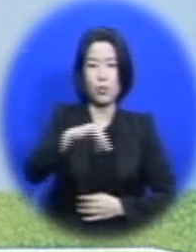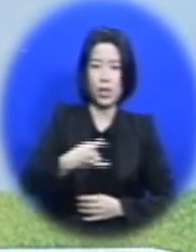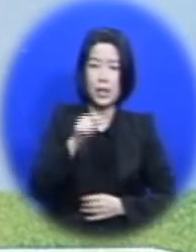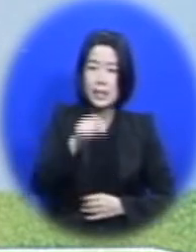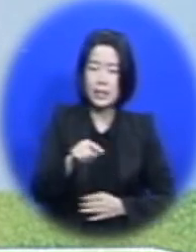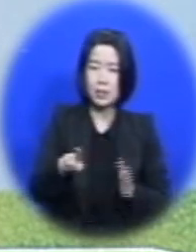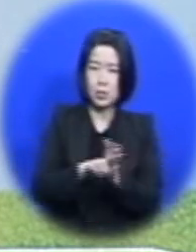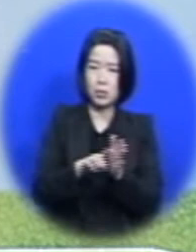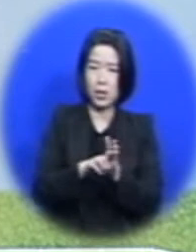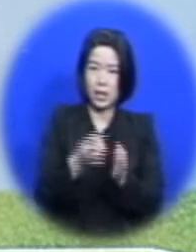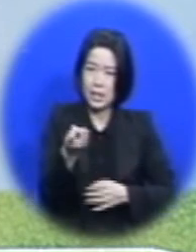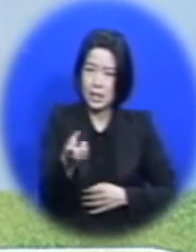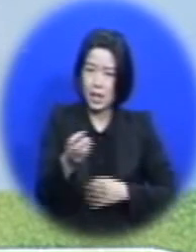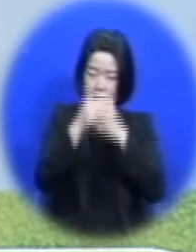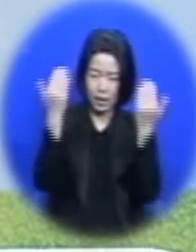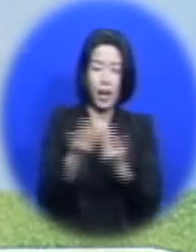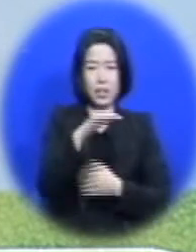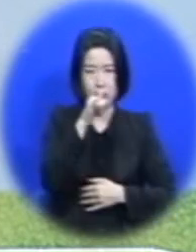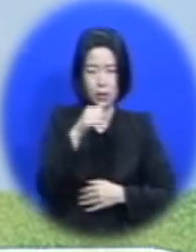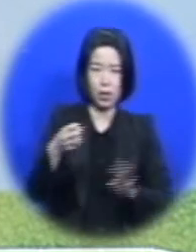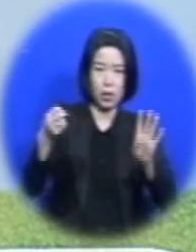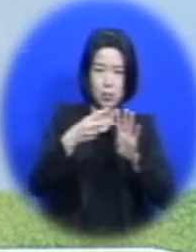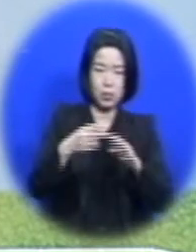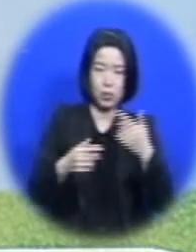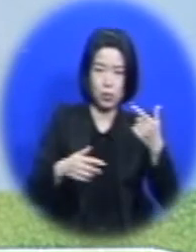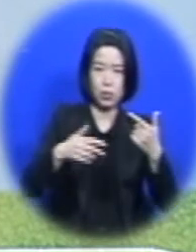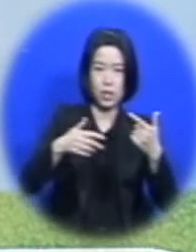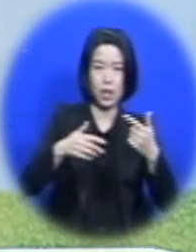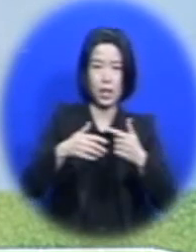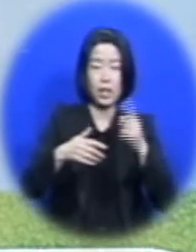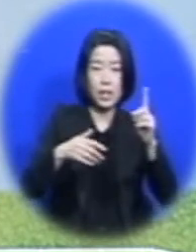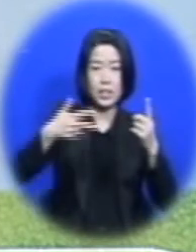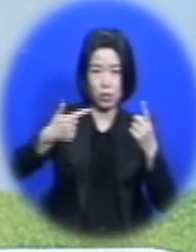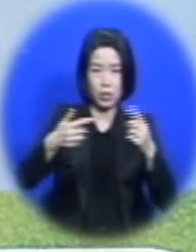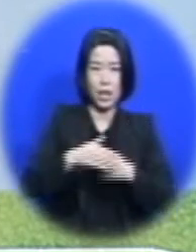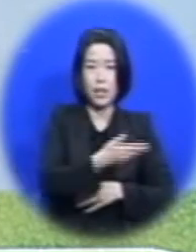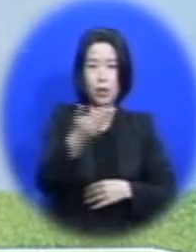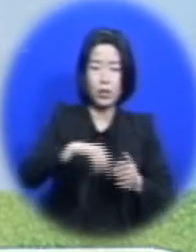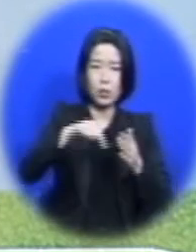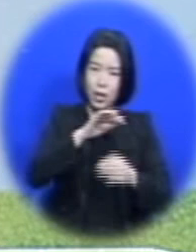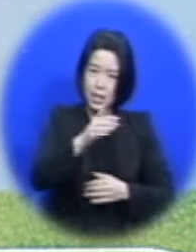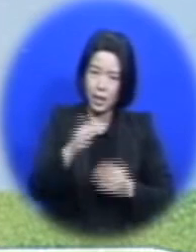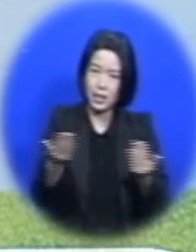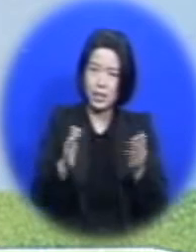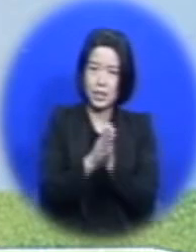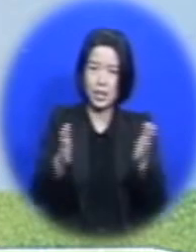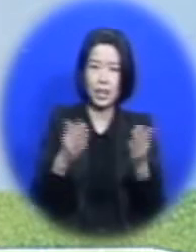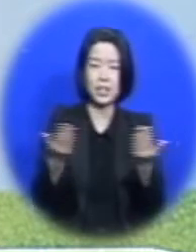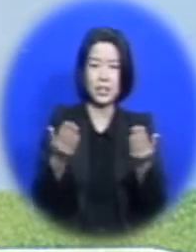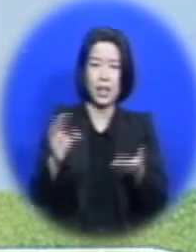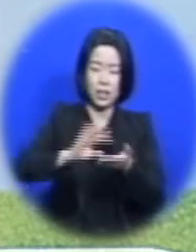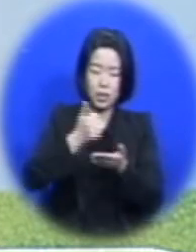그 믿음의 씨가 다 있습니다 빌립보서 1장 6절에 너희 속에 착한 일을 시작하신 이가 그리스도 예수의 날까지 이루실